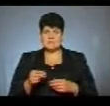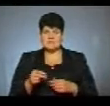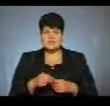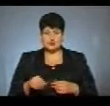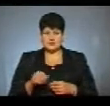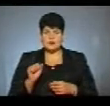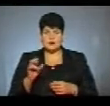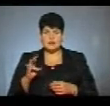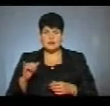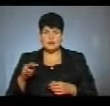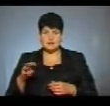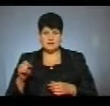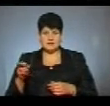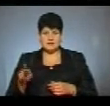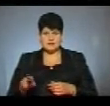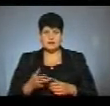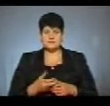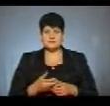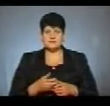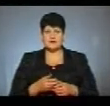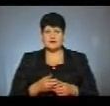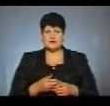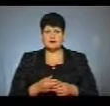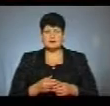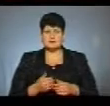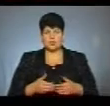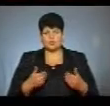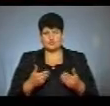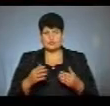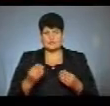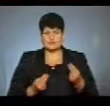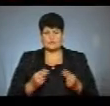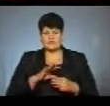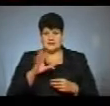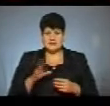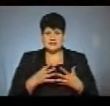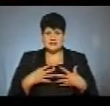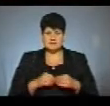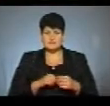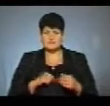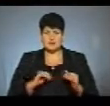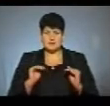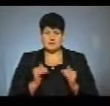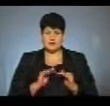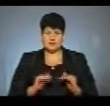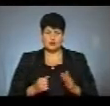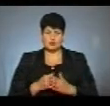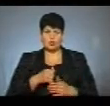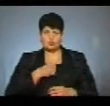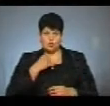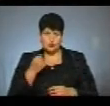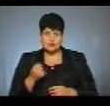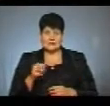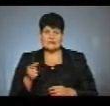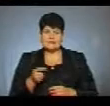того, дуже багато пропонуємо настільних ігор для усієї сім'ї, від найменших дітей до дорослих. Тернополянка